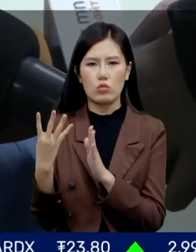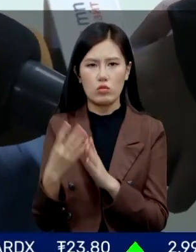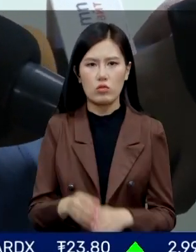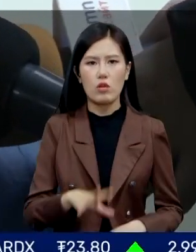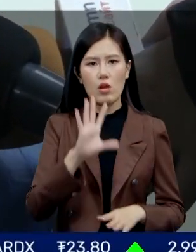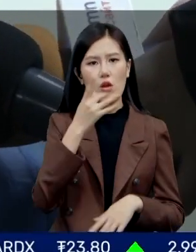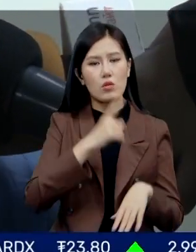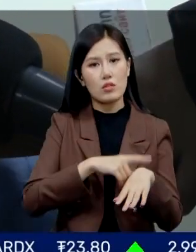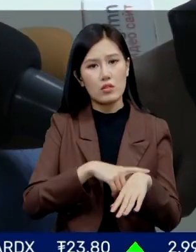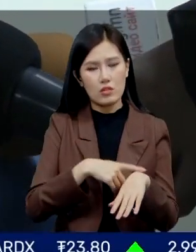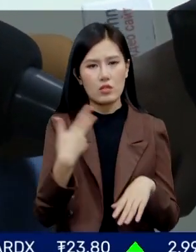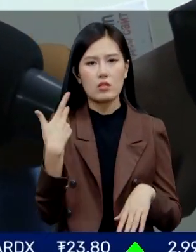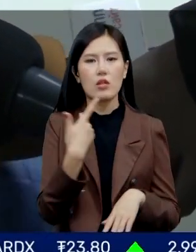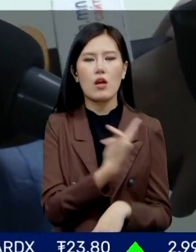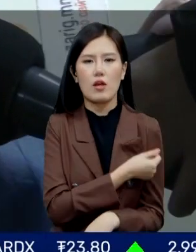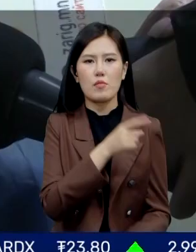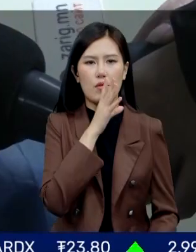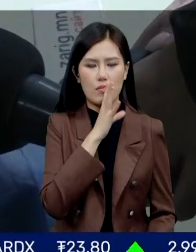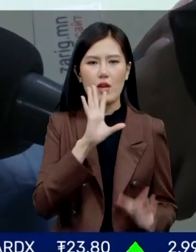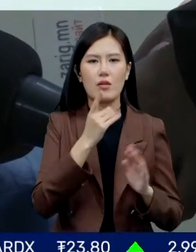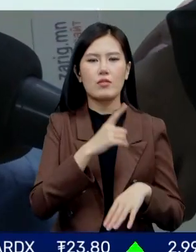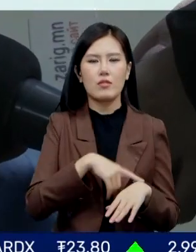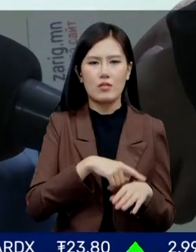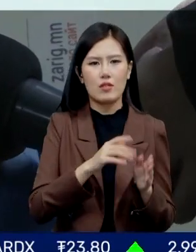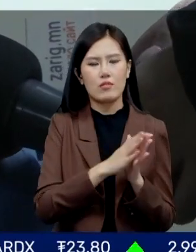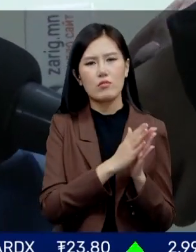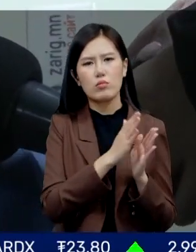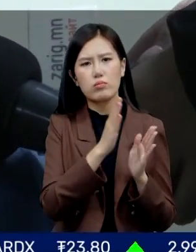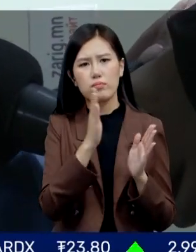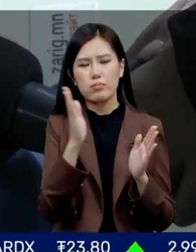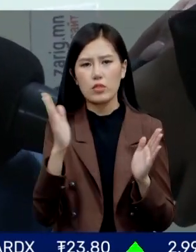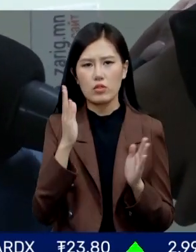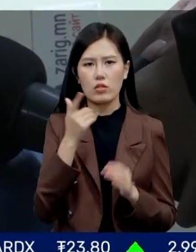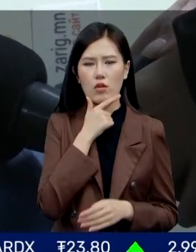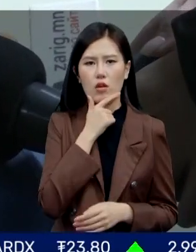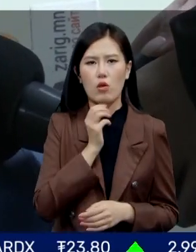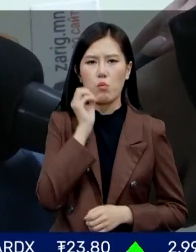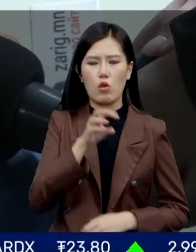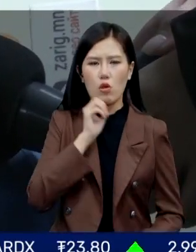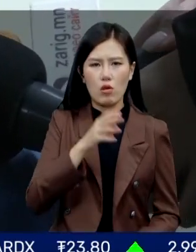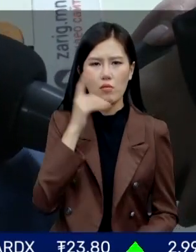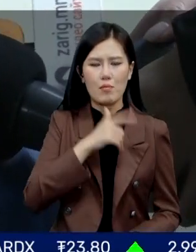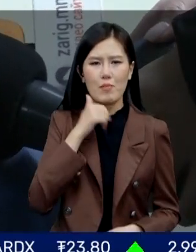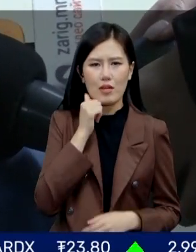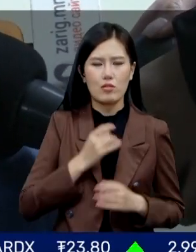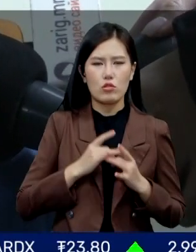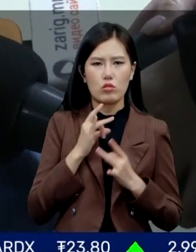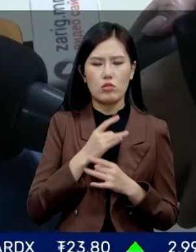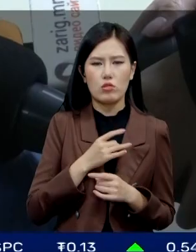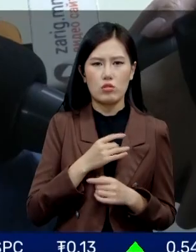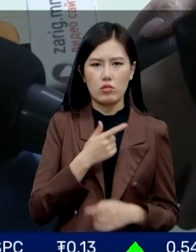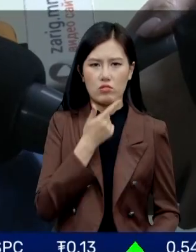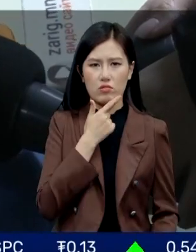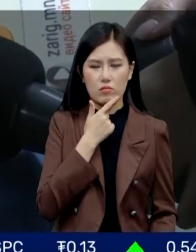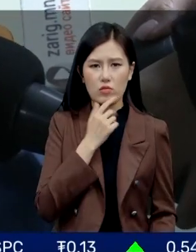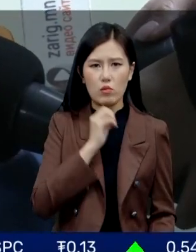хийх гэж нэгэд ярьсан. Тэгээд 11 өнгөрж байхад хөөхөд болохоо байлаа. Эхлээд бөөлжөөд байна. Тэгээд би энэ чичрээд байна гэд. Тэгээд бөөлжөөд байна